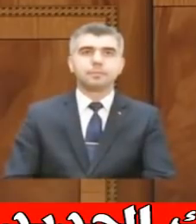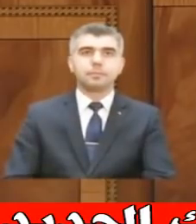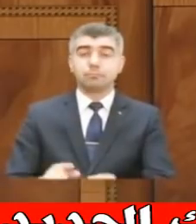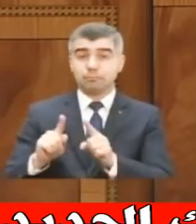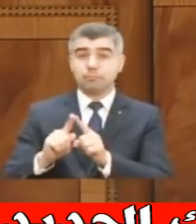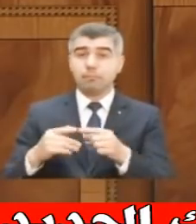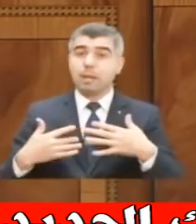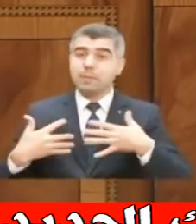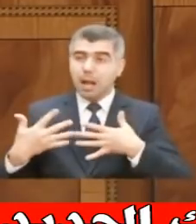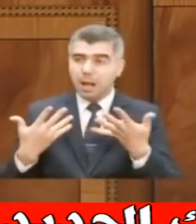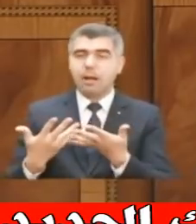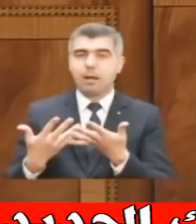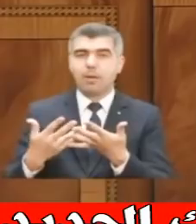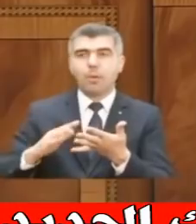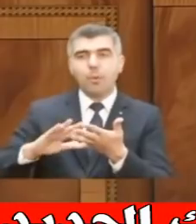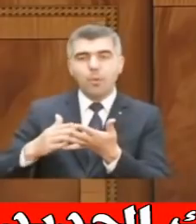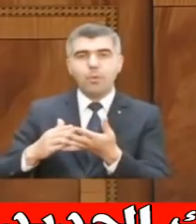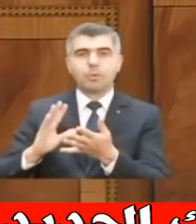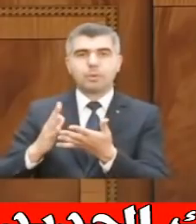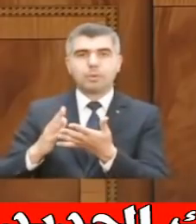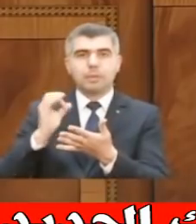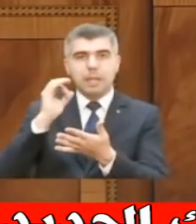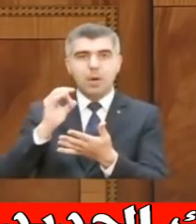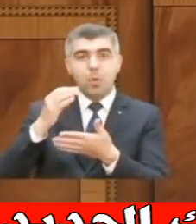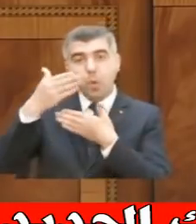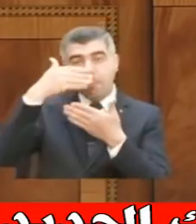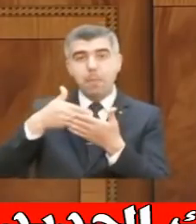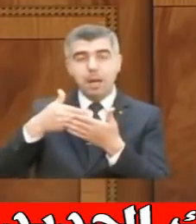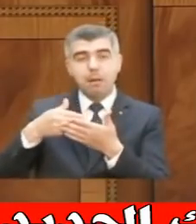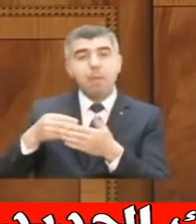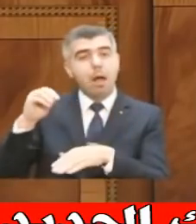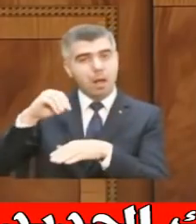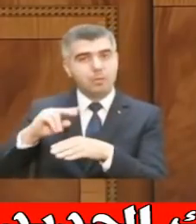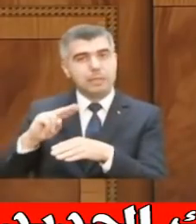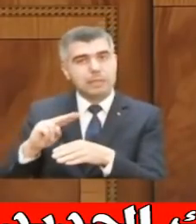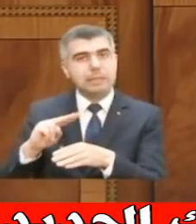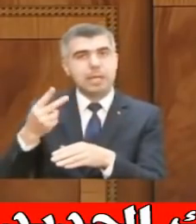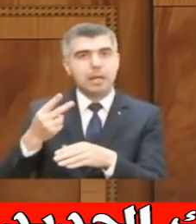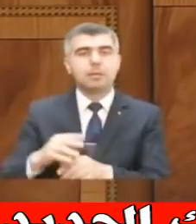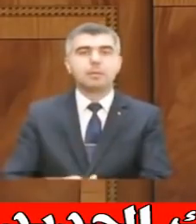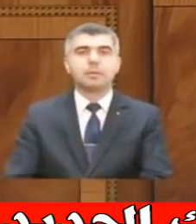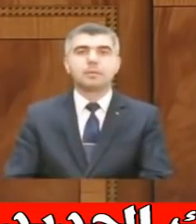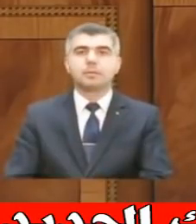فالفنان المغربي سيدي رئيس الحكومة، وأقولها مرة ثانية وأعي ما أقول،